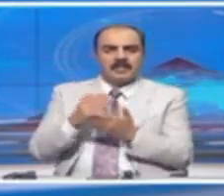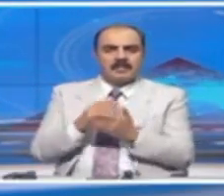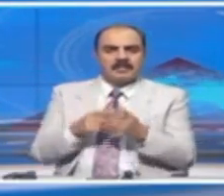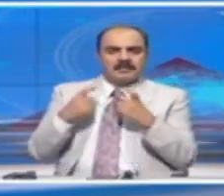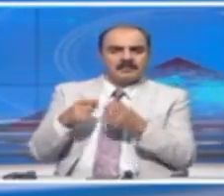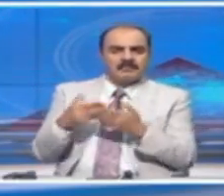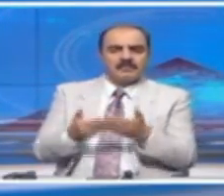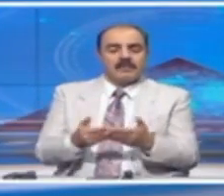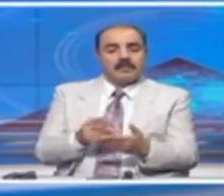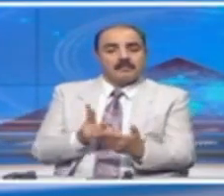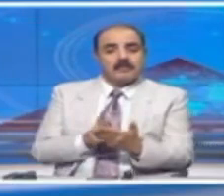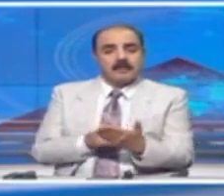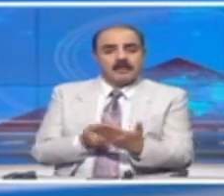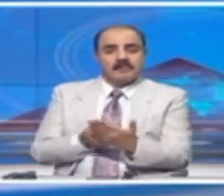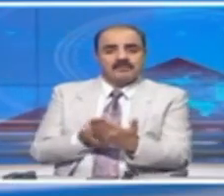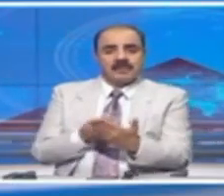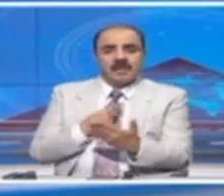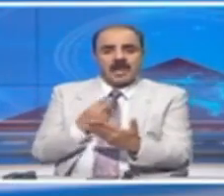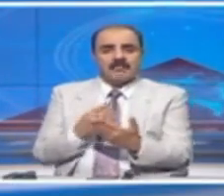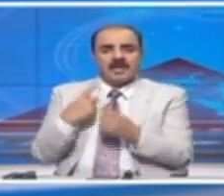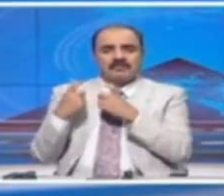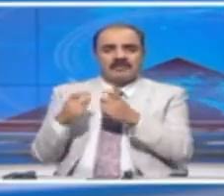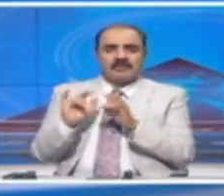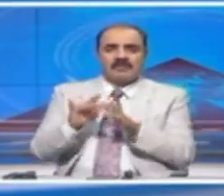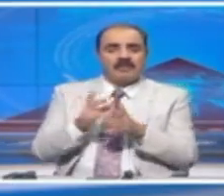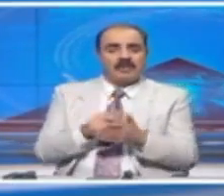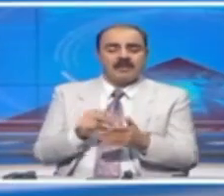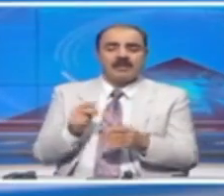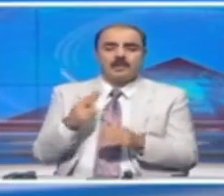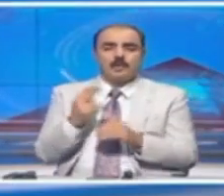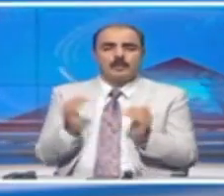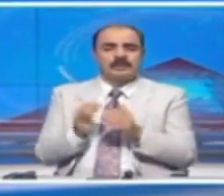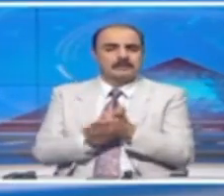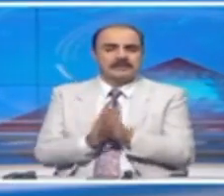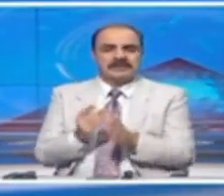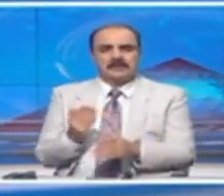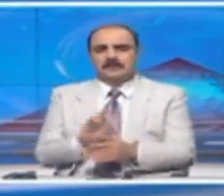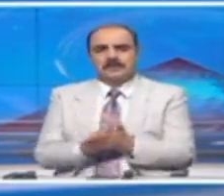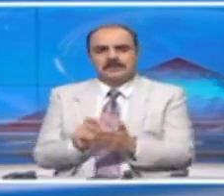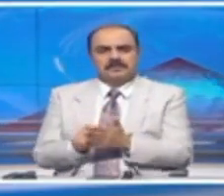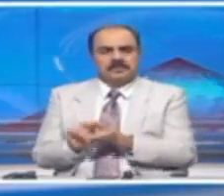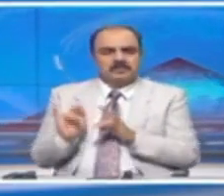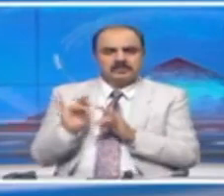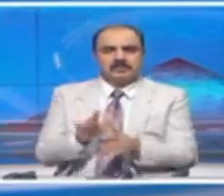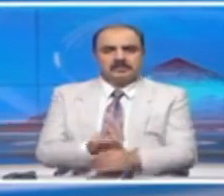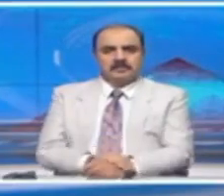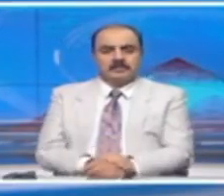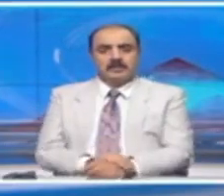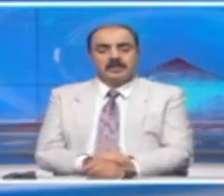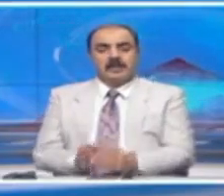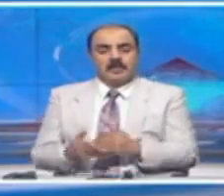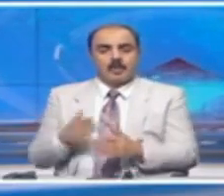ECI، والذي سيعتمد على إتاحة بيانات ومستندات للشحنة قبل الشحن ب 48 ساعة على